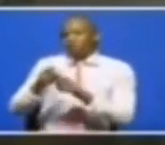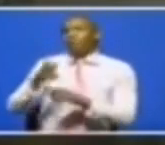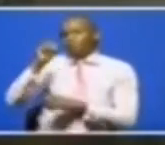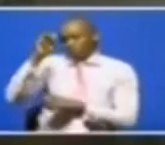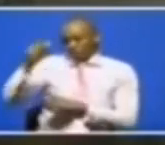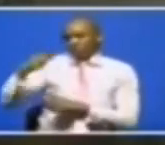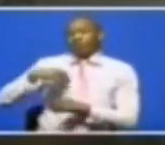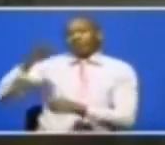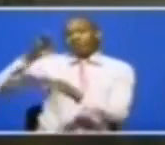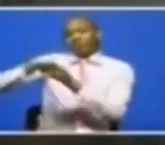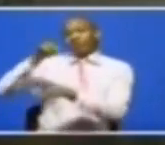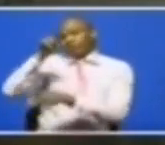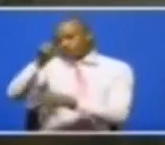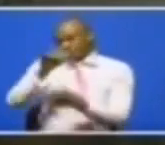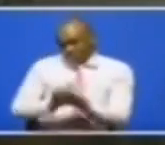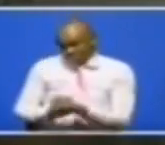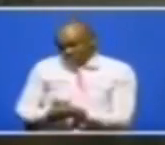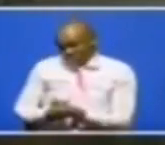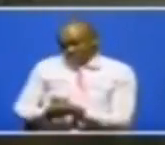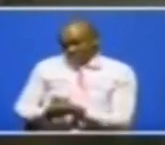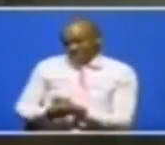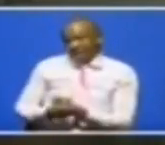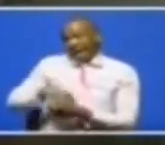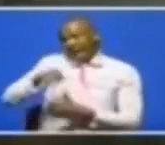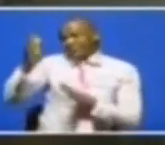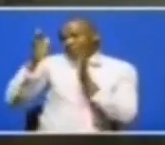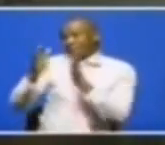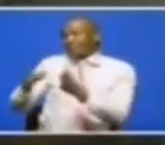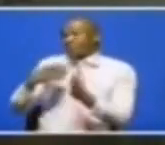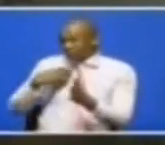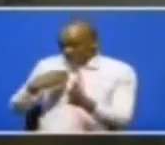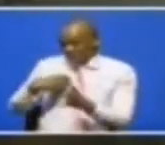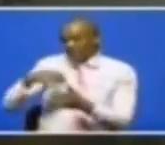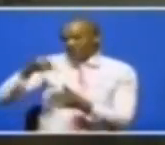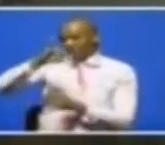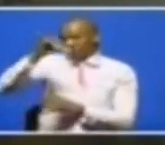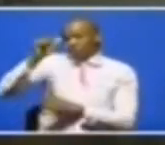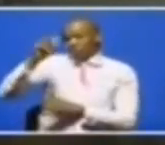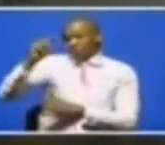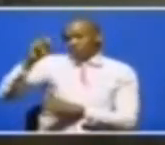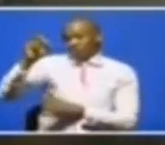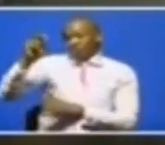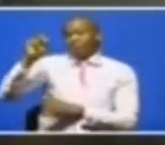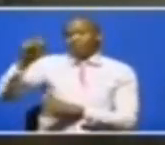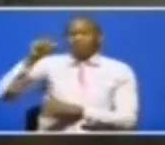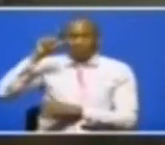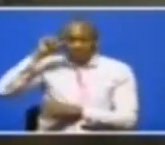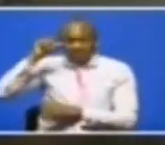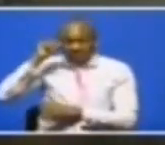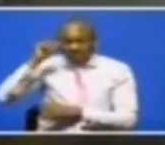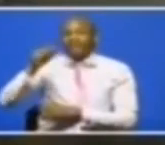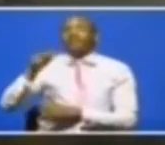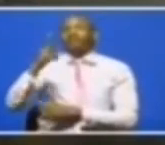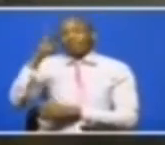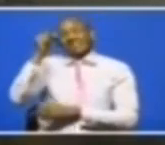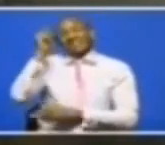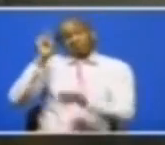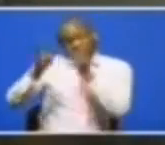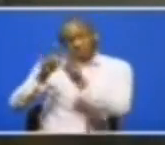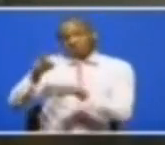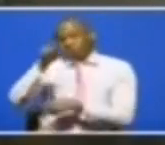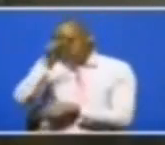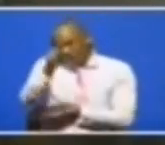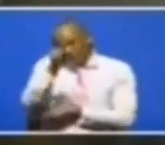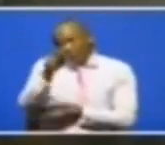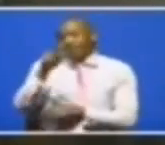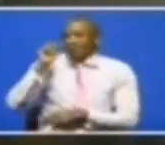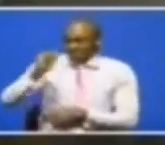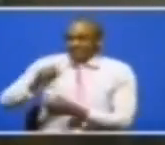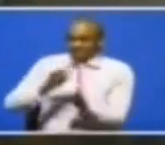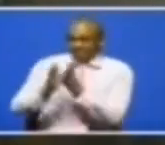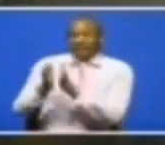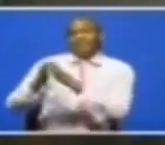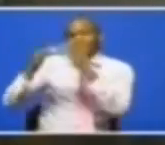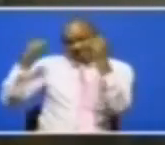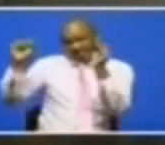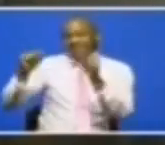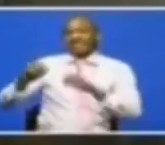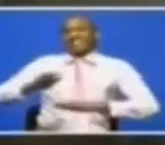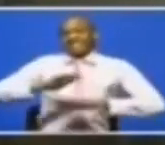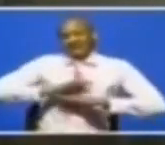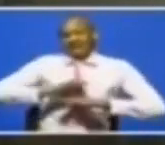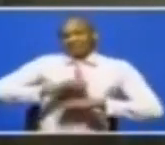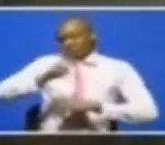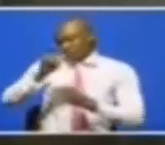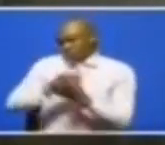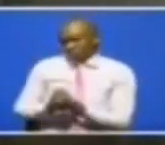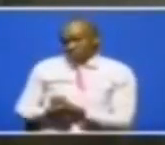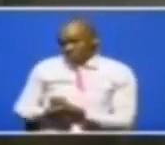you have my vote. Mwingine hapa anasema ni Jotham kutoka Mombasa, bwana Muthiora 2022 awanie urais,